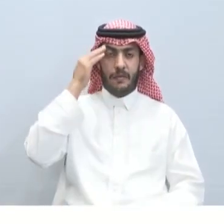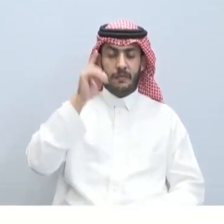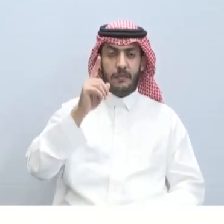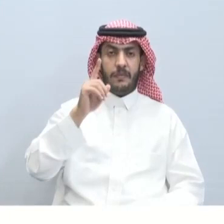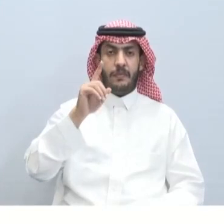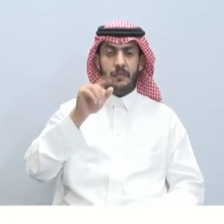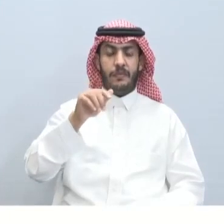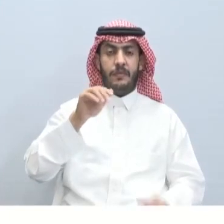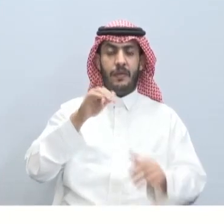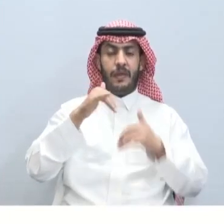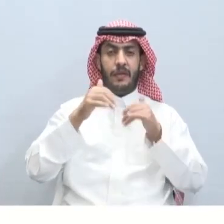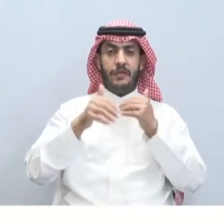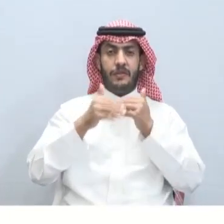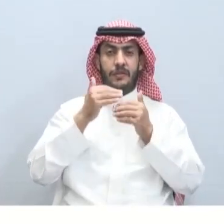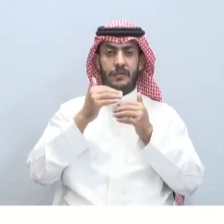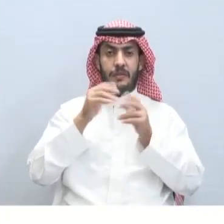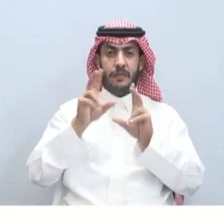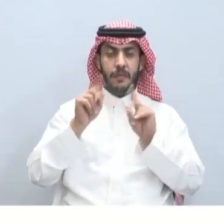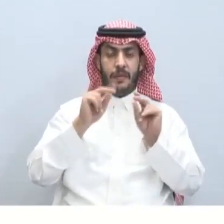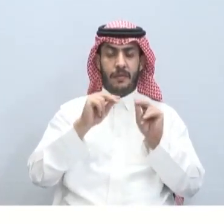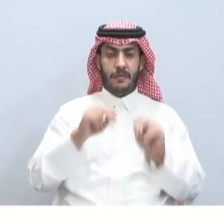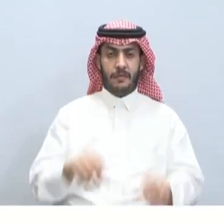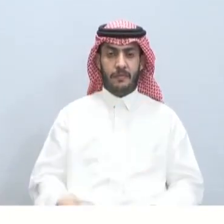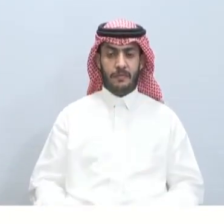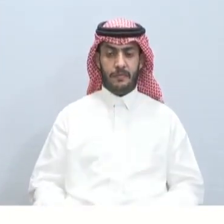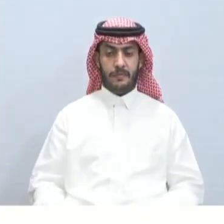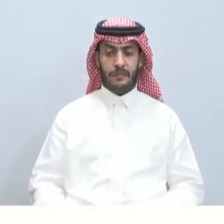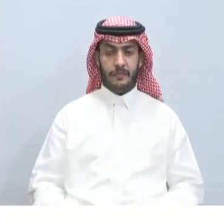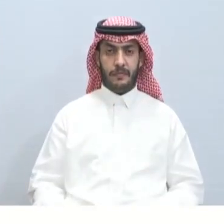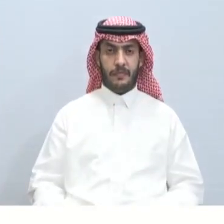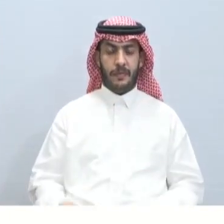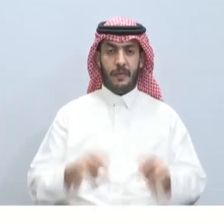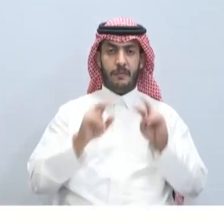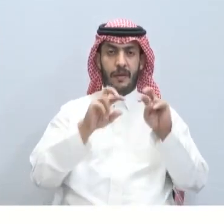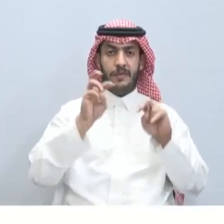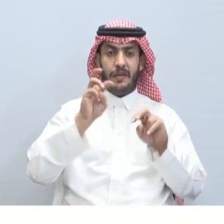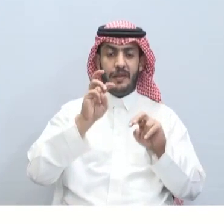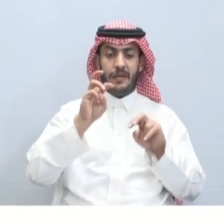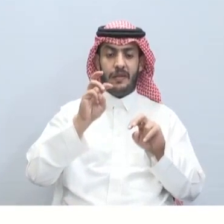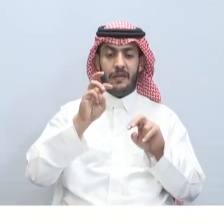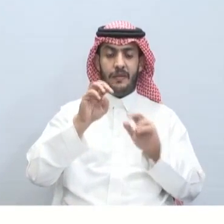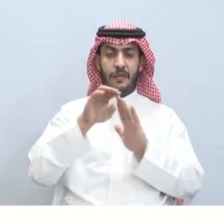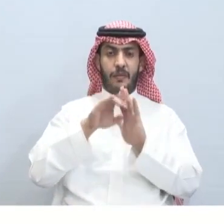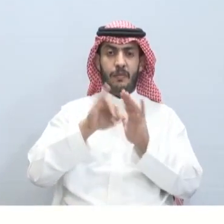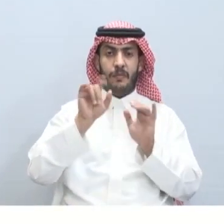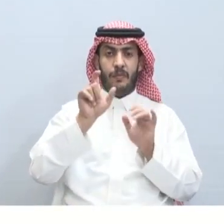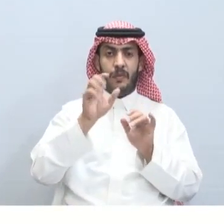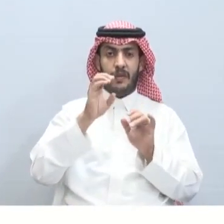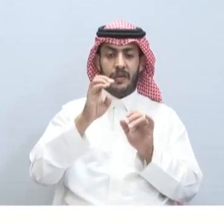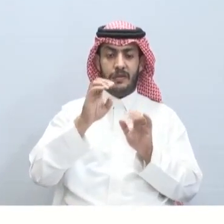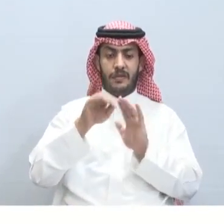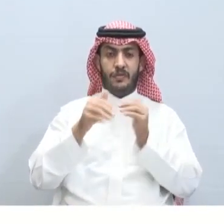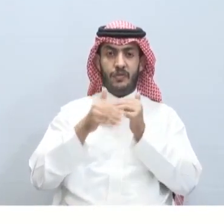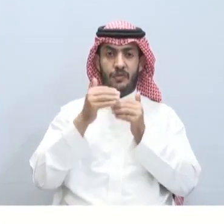قد تكون فئه جديده للشركه على سبيل المثال قد تبحث الشركه عن افكار لمنتجات جديده او